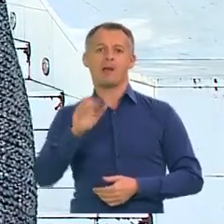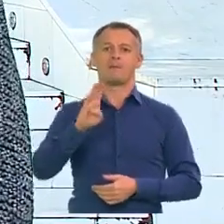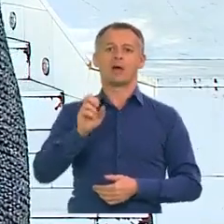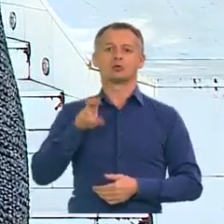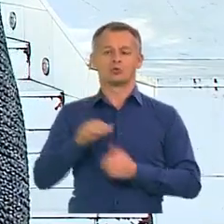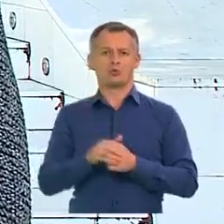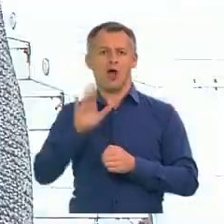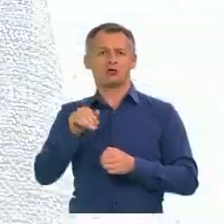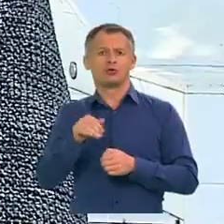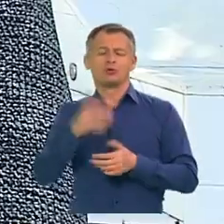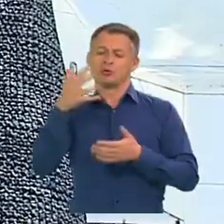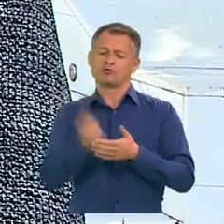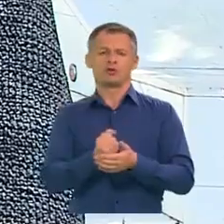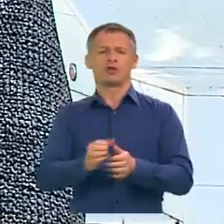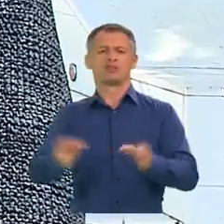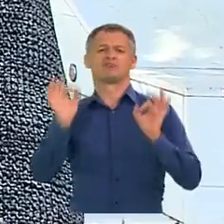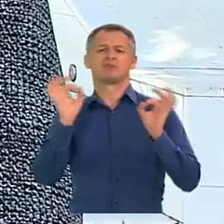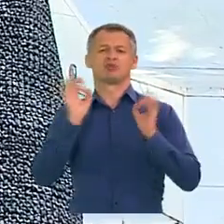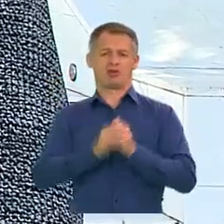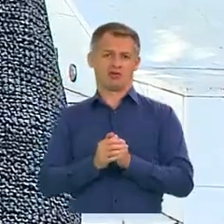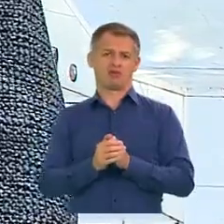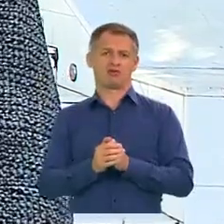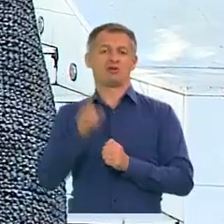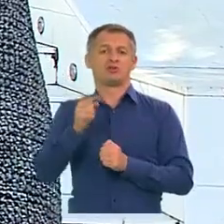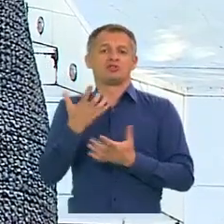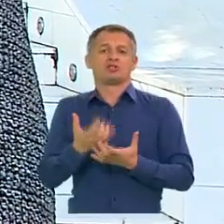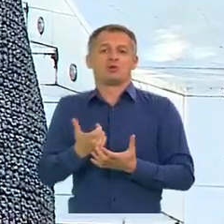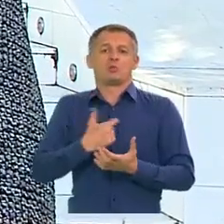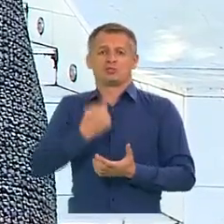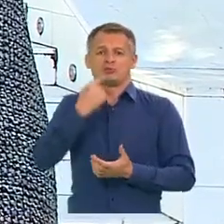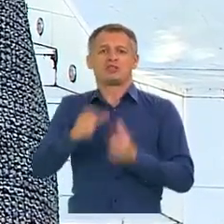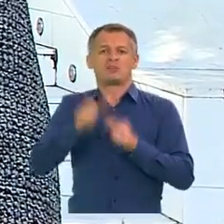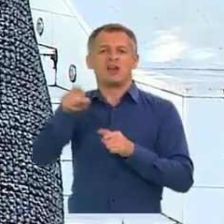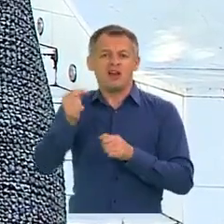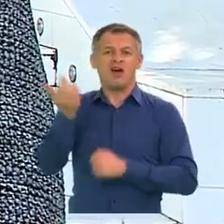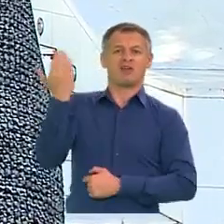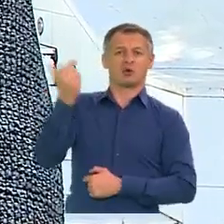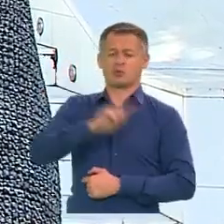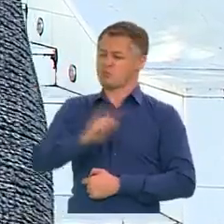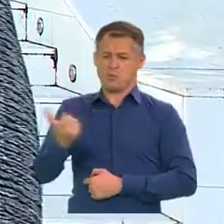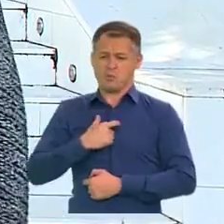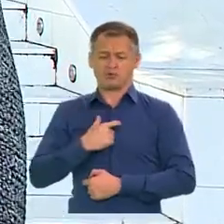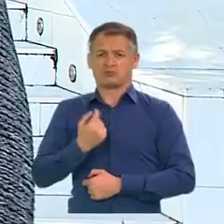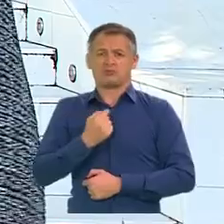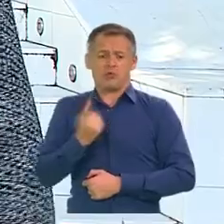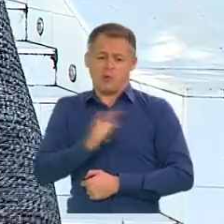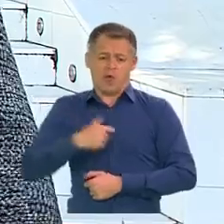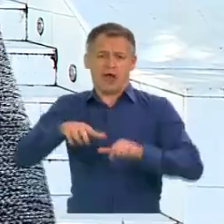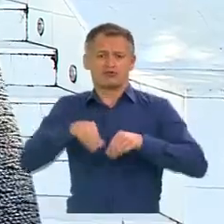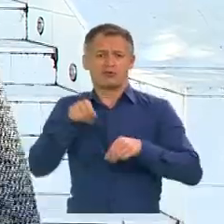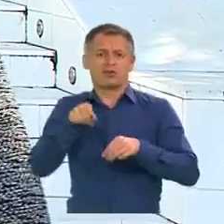rezultate de excepție. Ce aș putea să spun despre Zalo la trecut? Nu pot. Încă nu pot, că nu accept